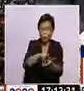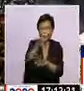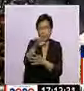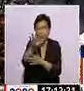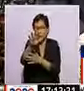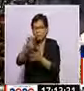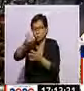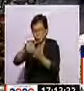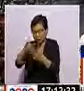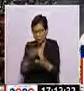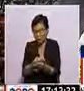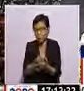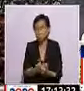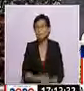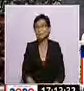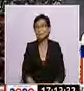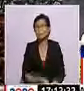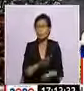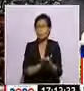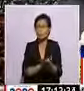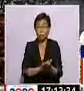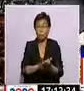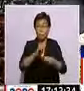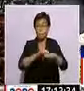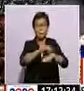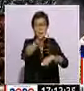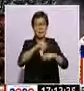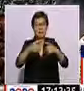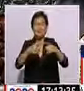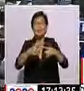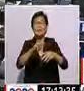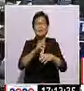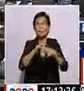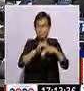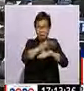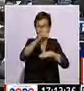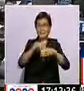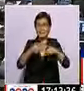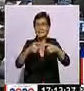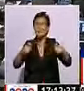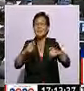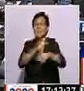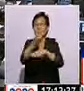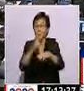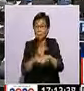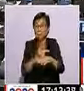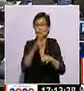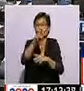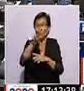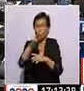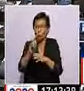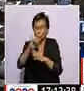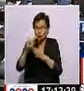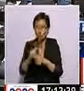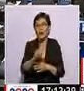RM25 juta ringgit. Sekolah menengah jenis kebangsaan RM20 juta ringgit. Sekolah menengah persendirian Cina RM15